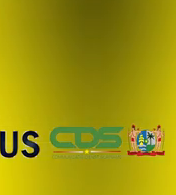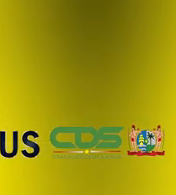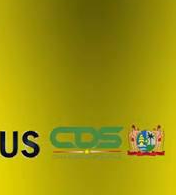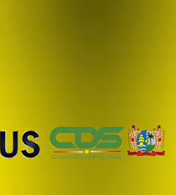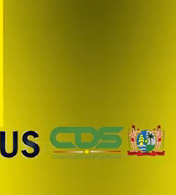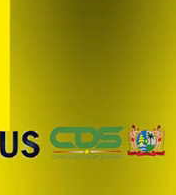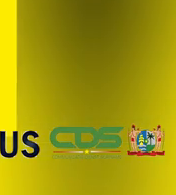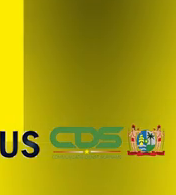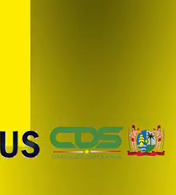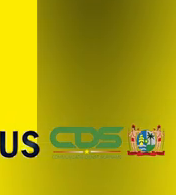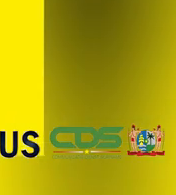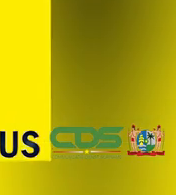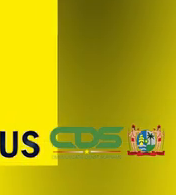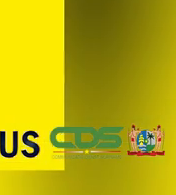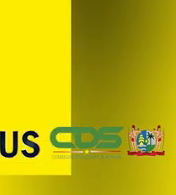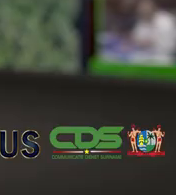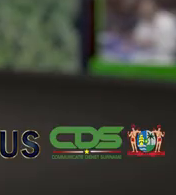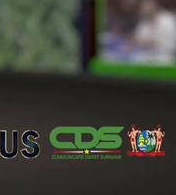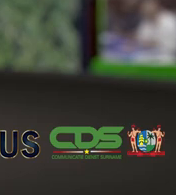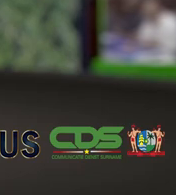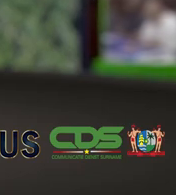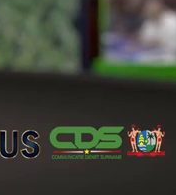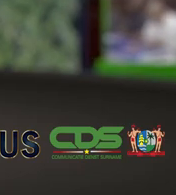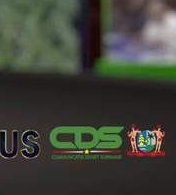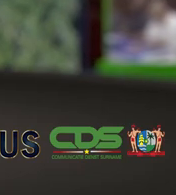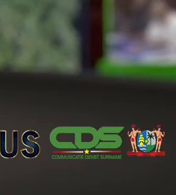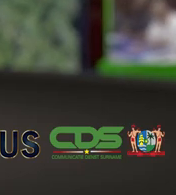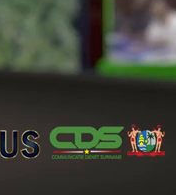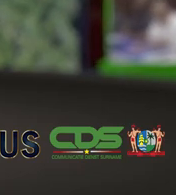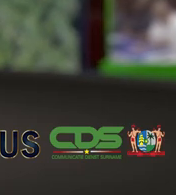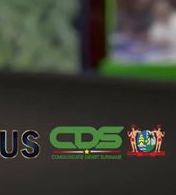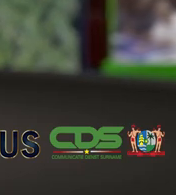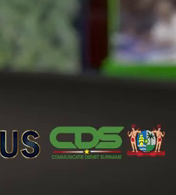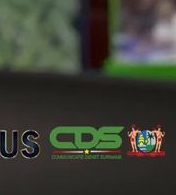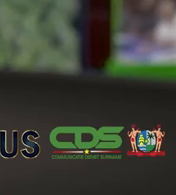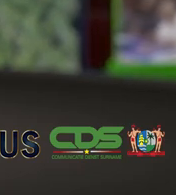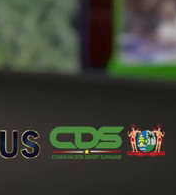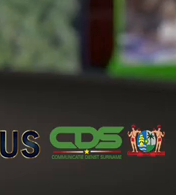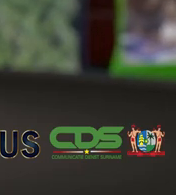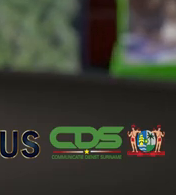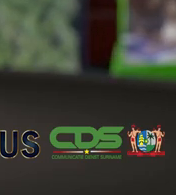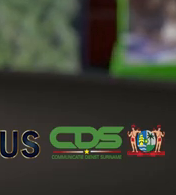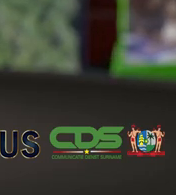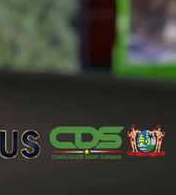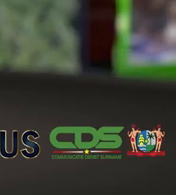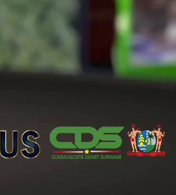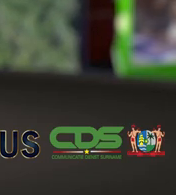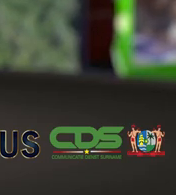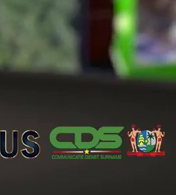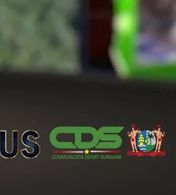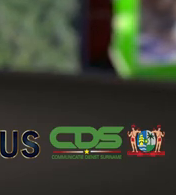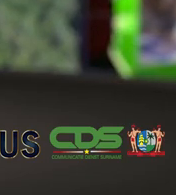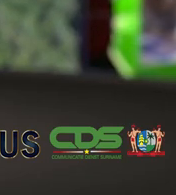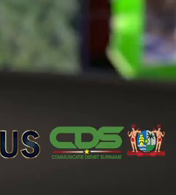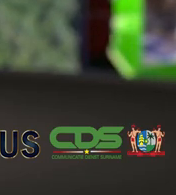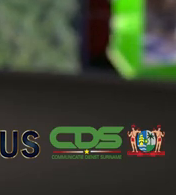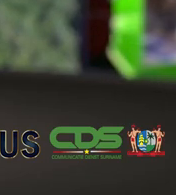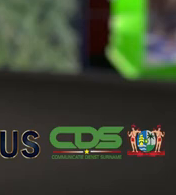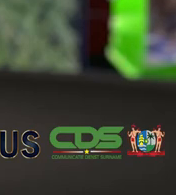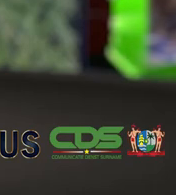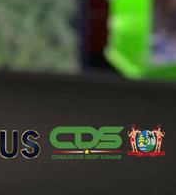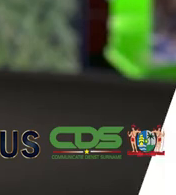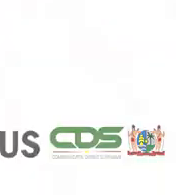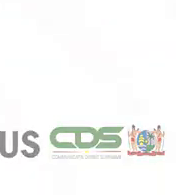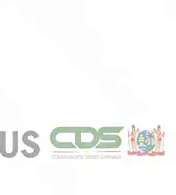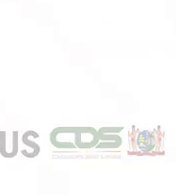de Mohana-maatregels. Laat u zich vaccineren, alleen zo kunnen we onszelf en anderen beschermen tegen